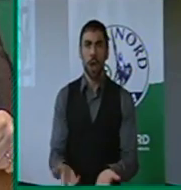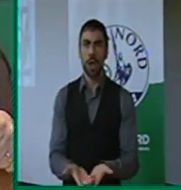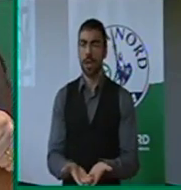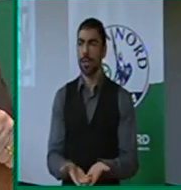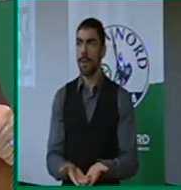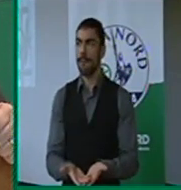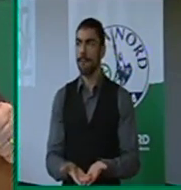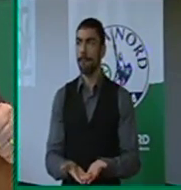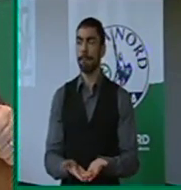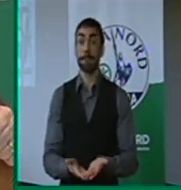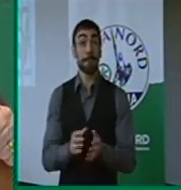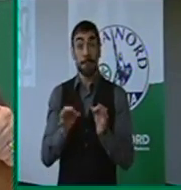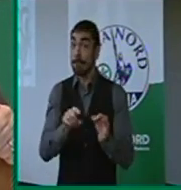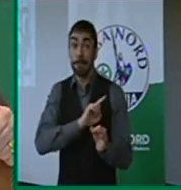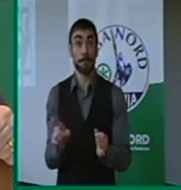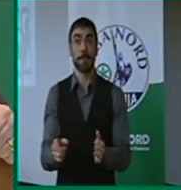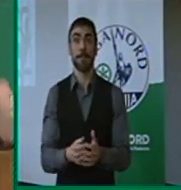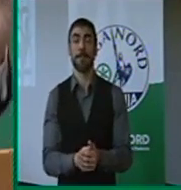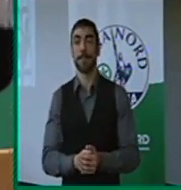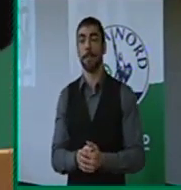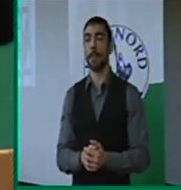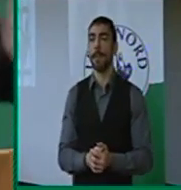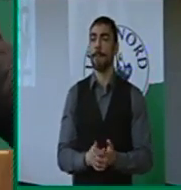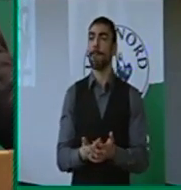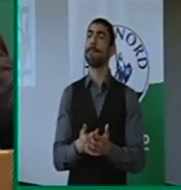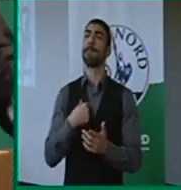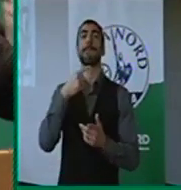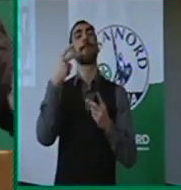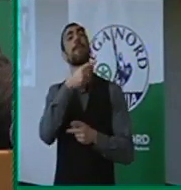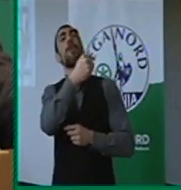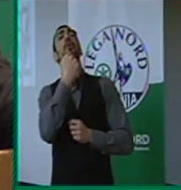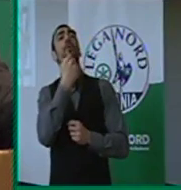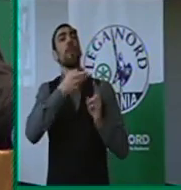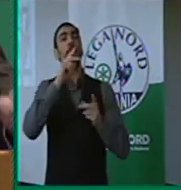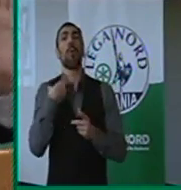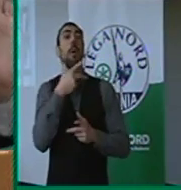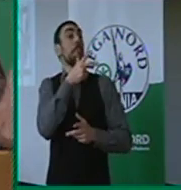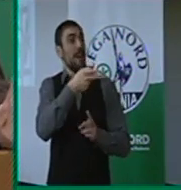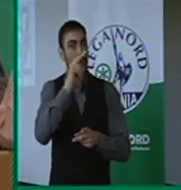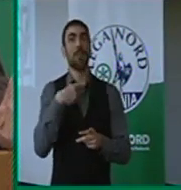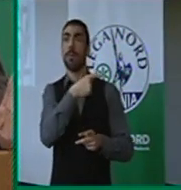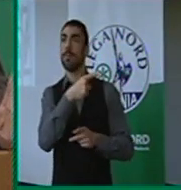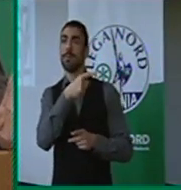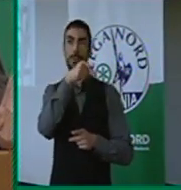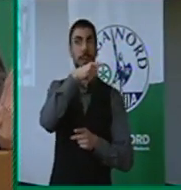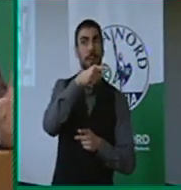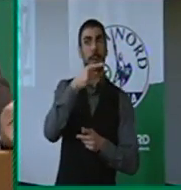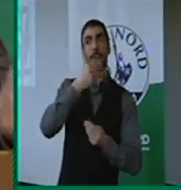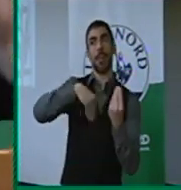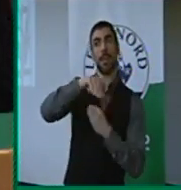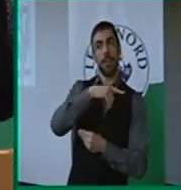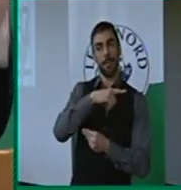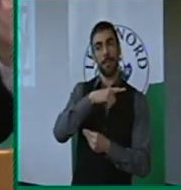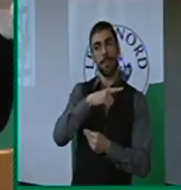e non è così eh ma loro son stati più forti loro son stati più bravi loro hanno barato